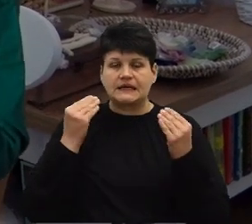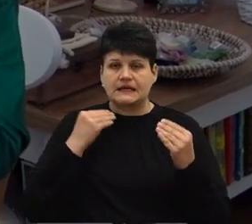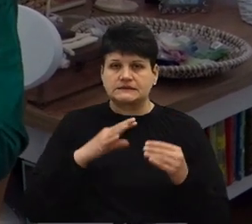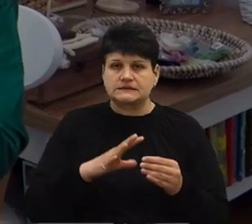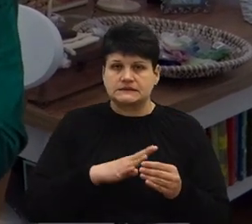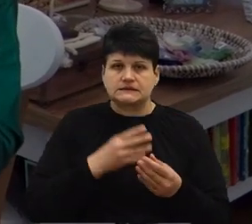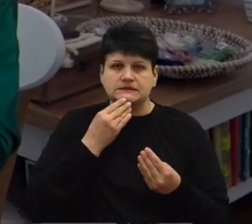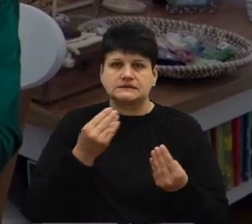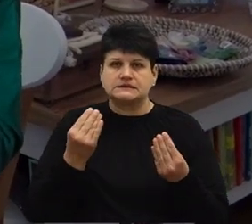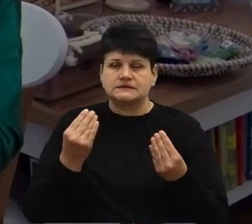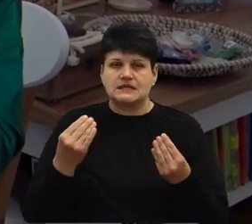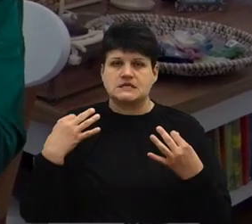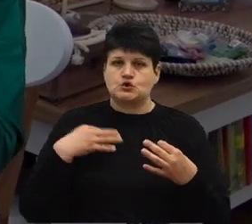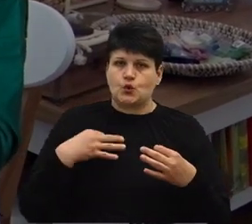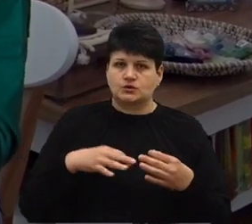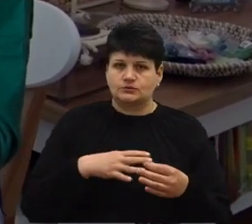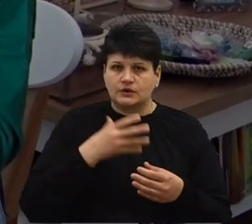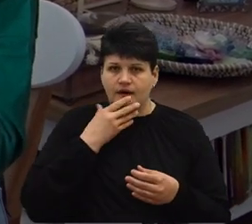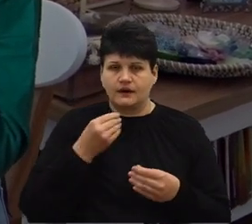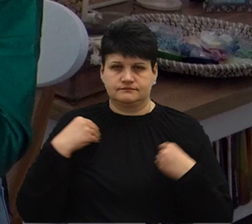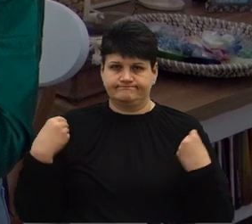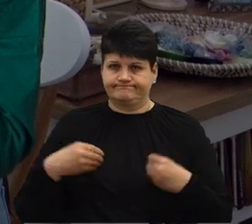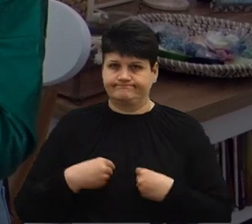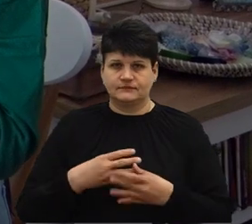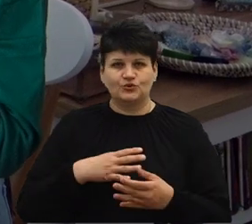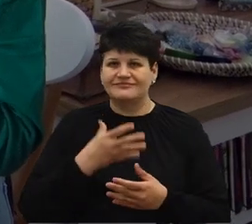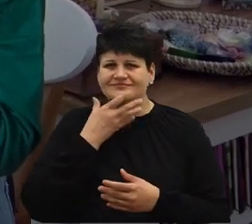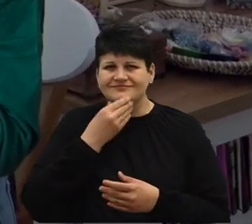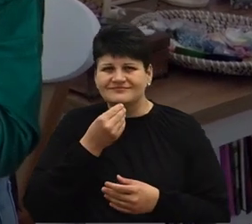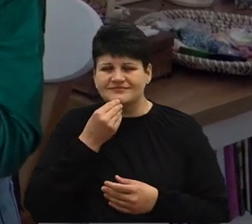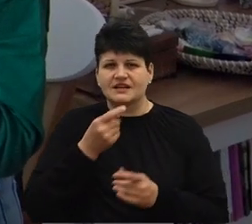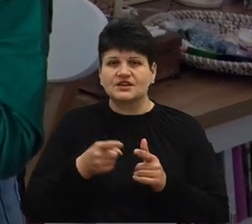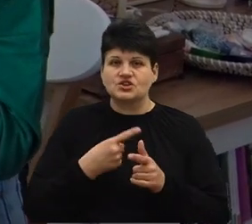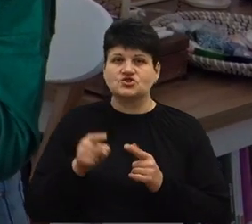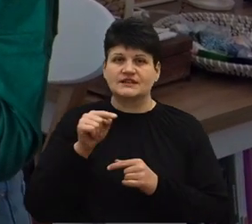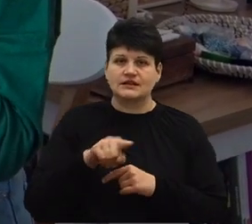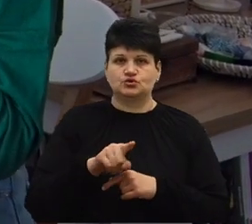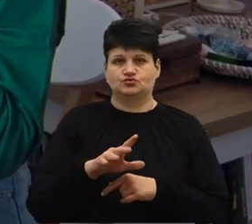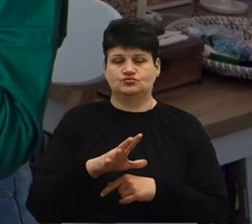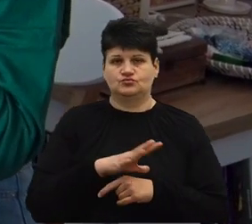були сорочки стрій він набагато був гарніший ніж те що нам нав'язали